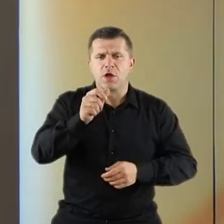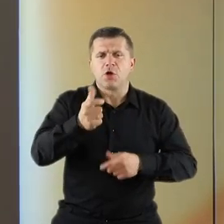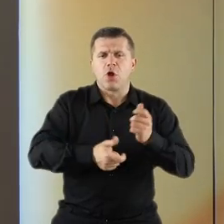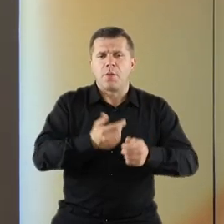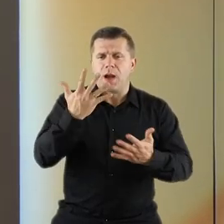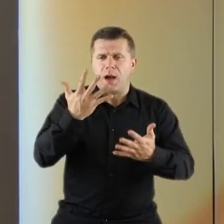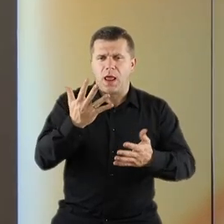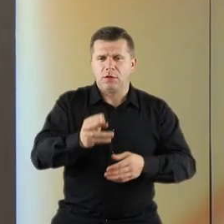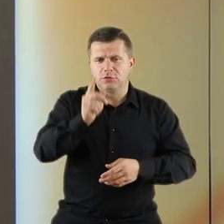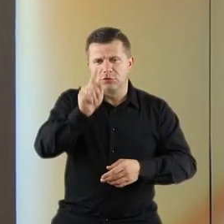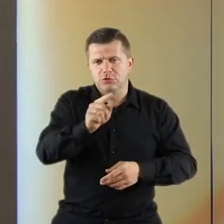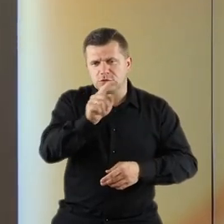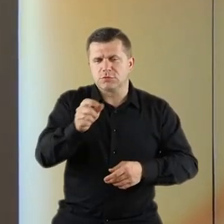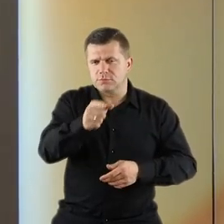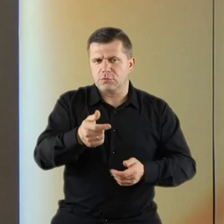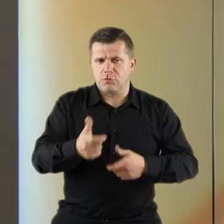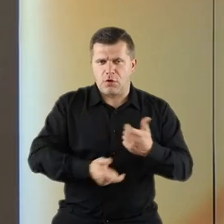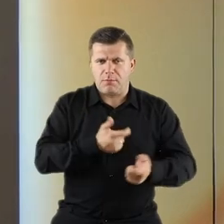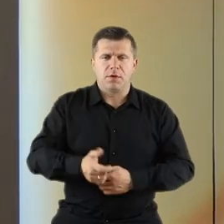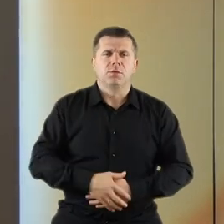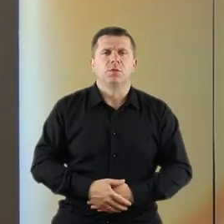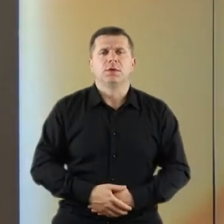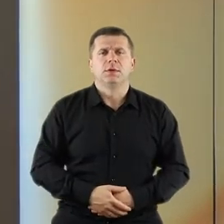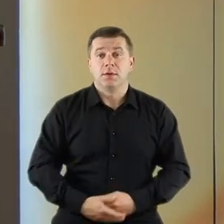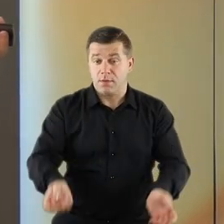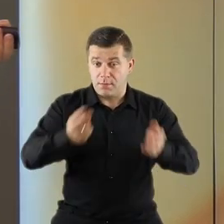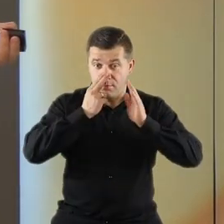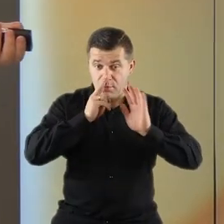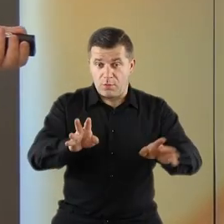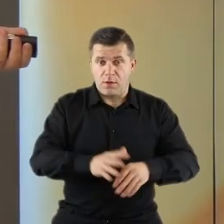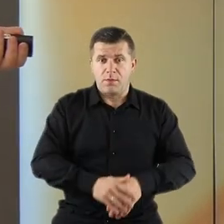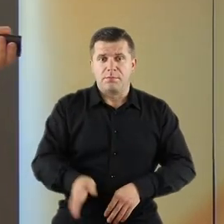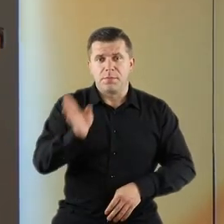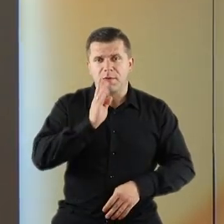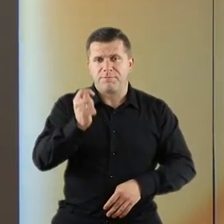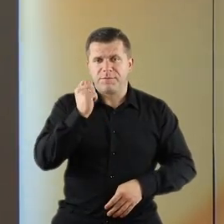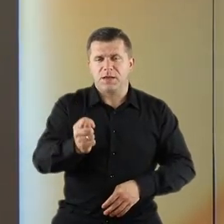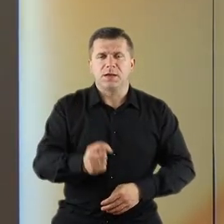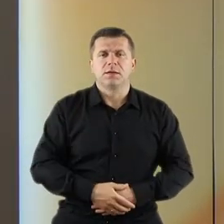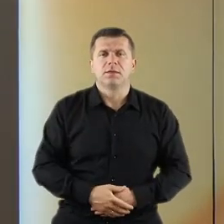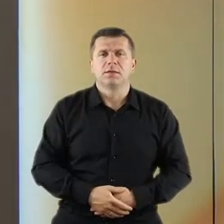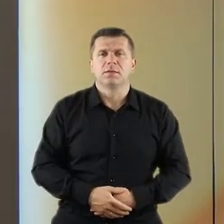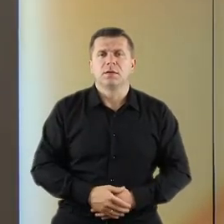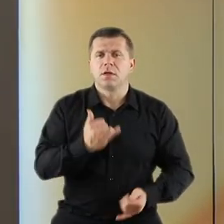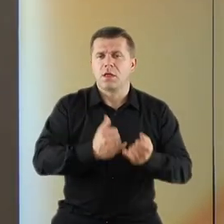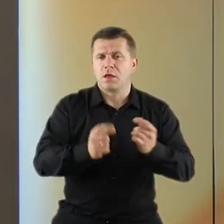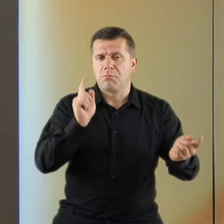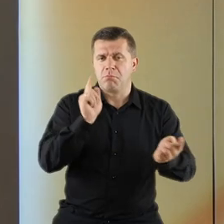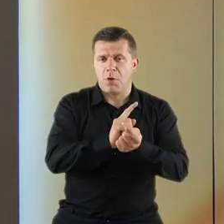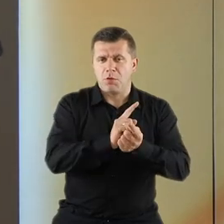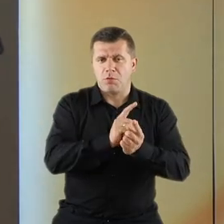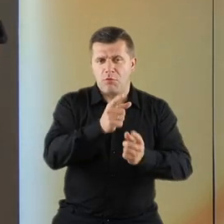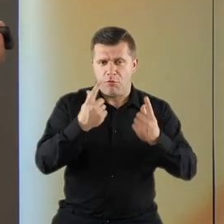robiła ręką co ją popsuła pokazanie figi z Czyli jeśli spotykamy taką